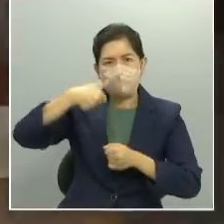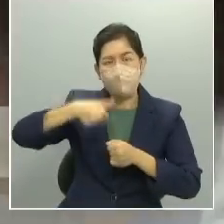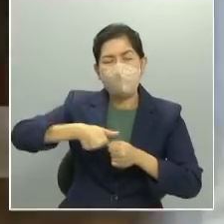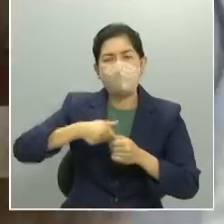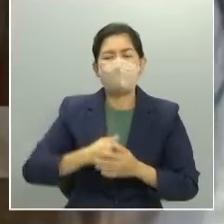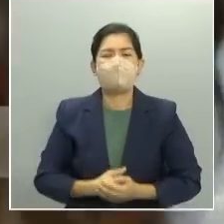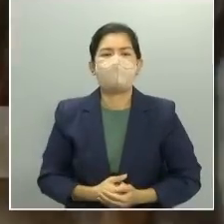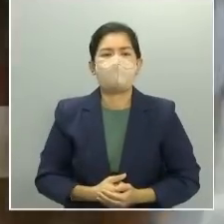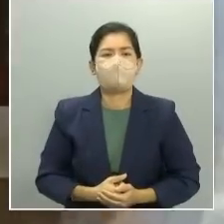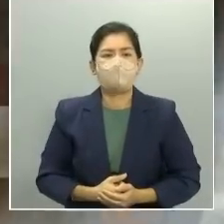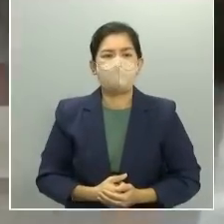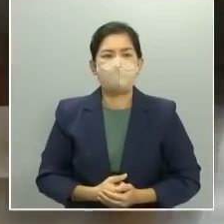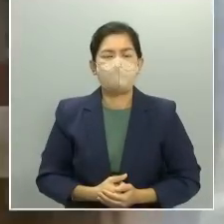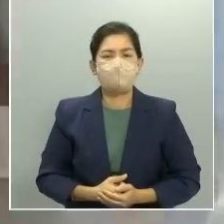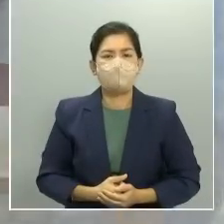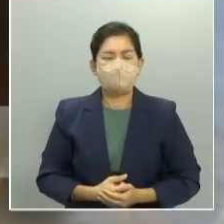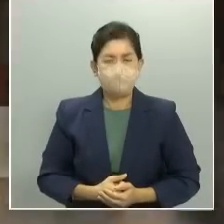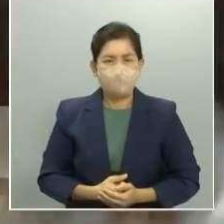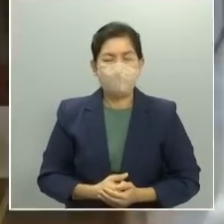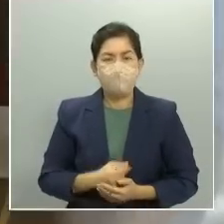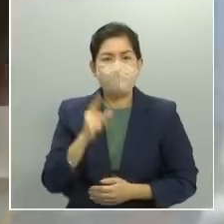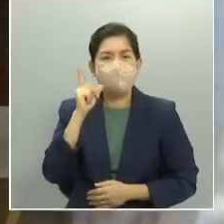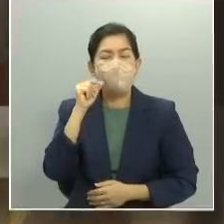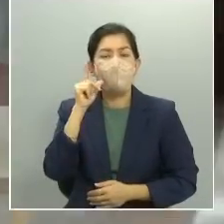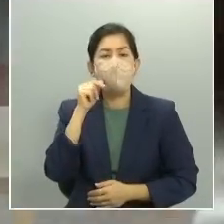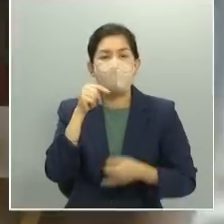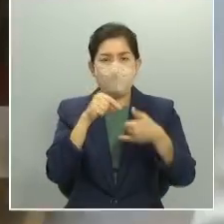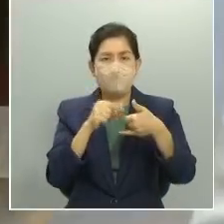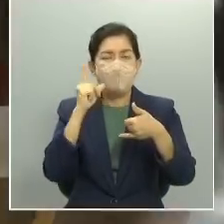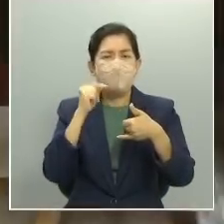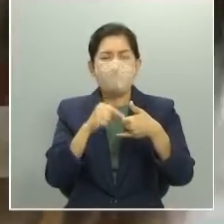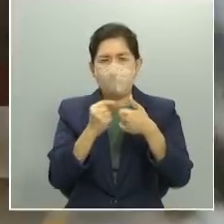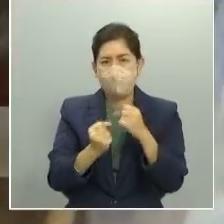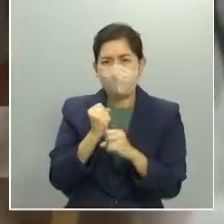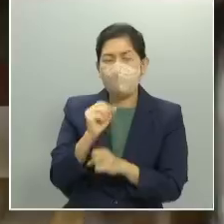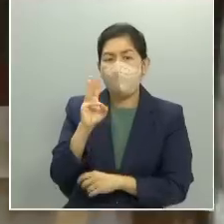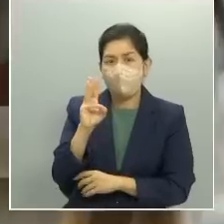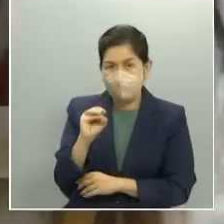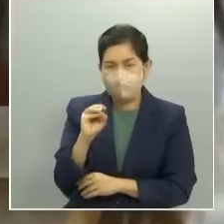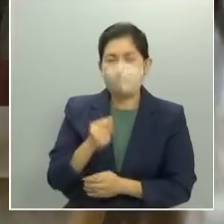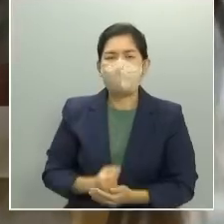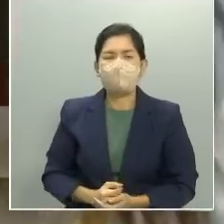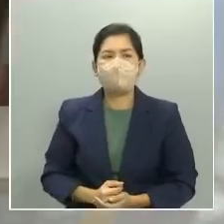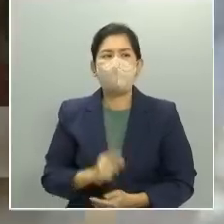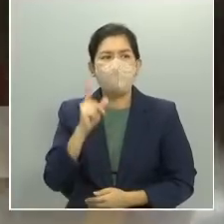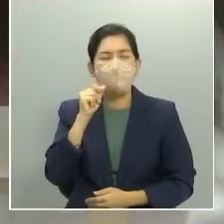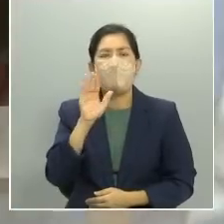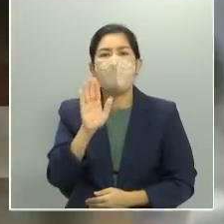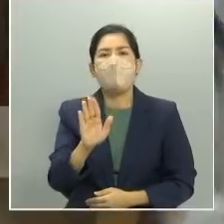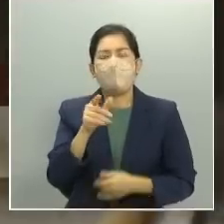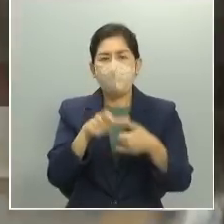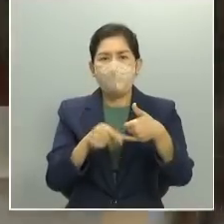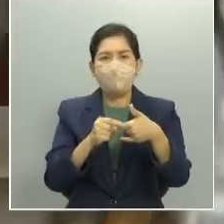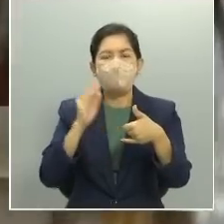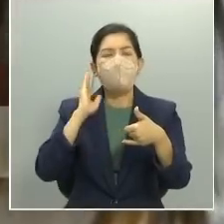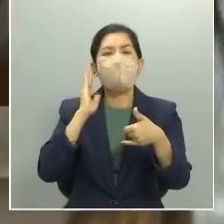เมื่อวานนี้คุณแม่เปรมใจแซ่อึ้งอายุ60ปีแม่ของนักร้องที่ชื่อฉัตรชัยชื่น